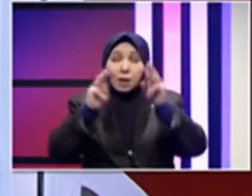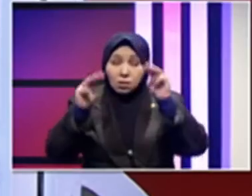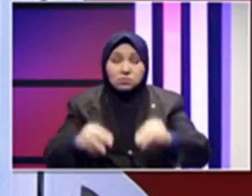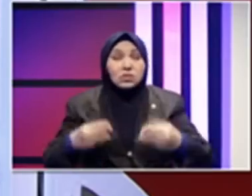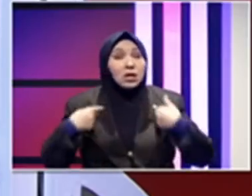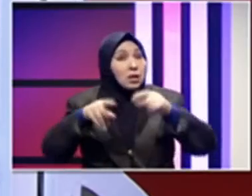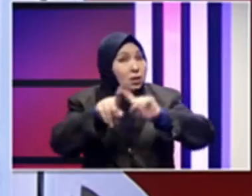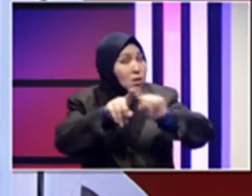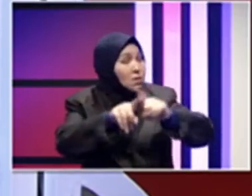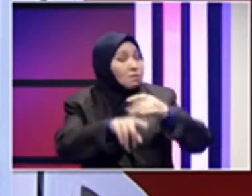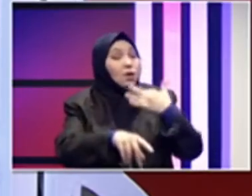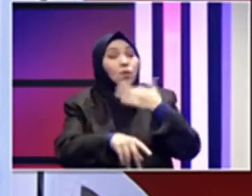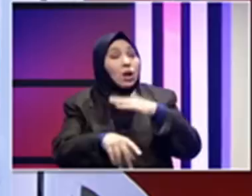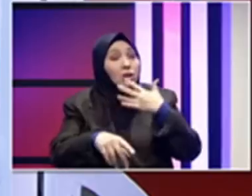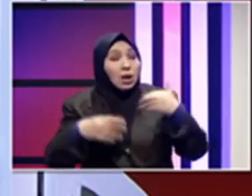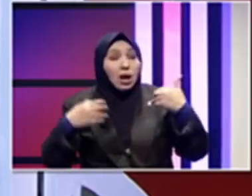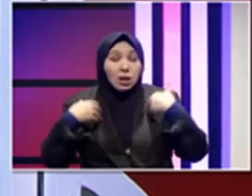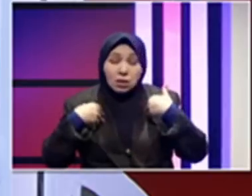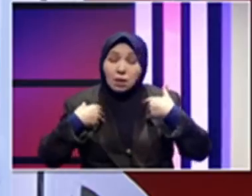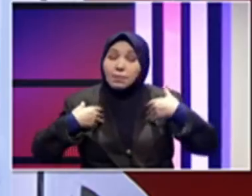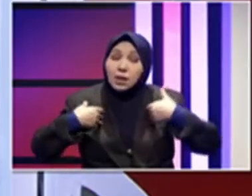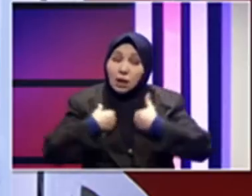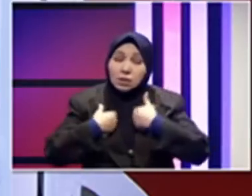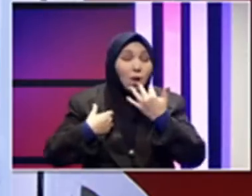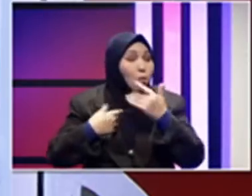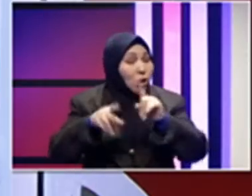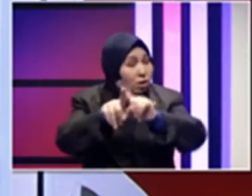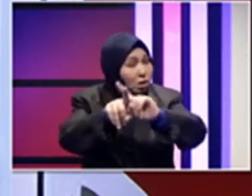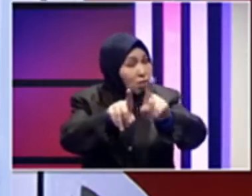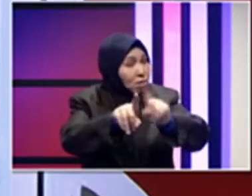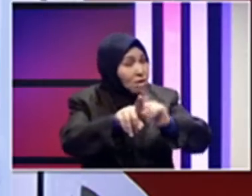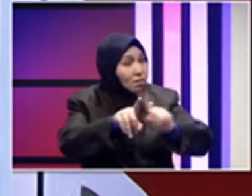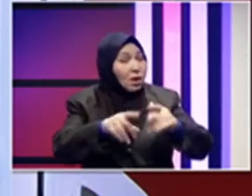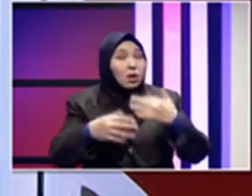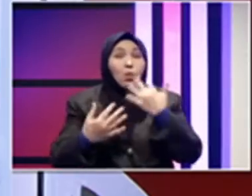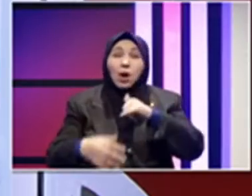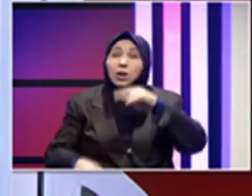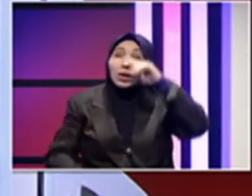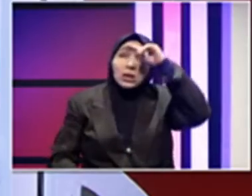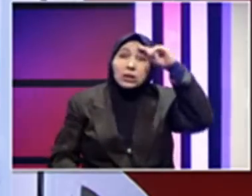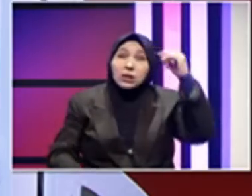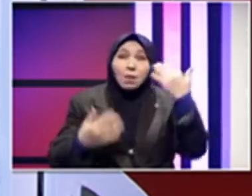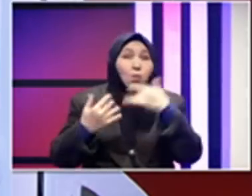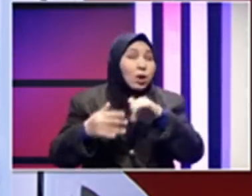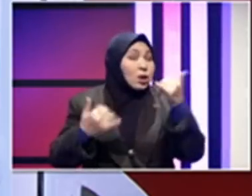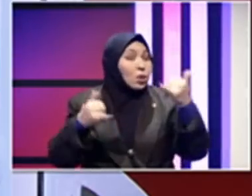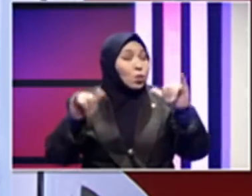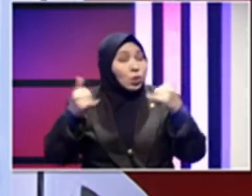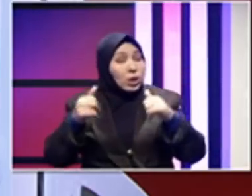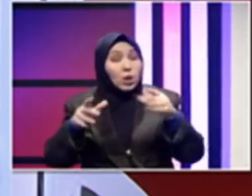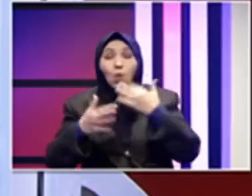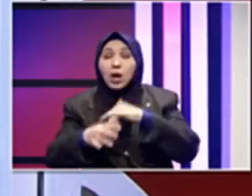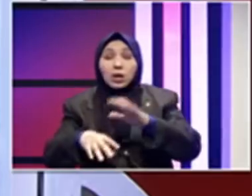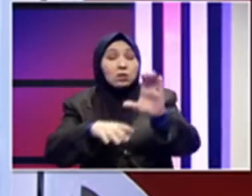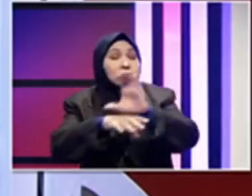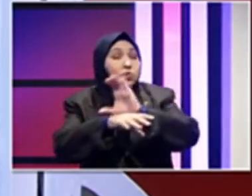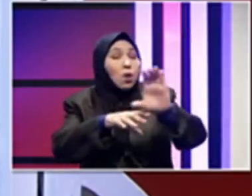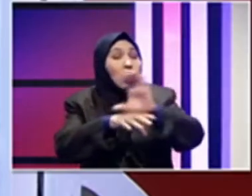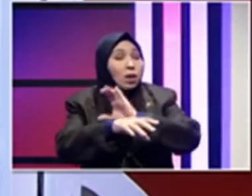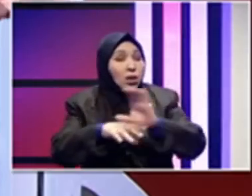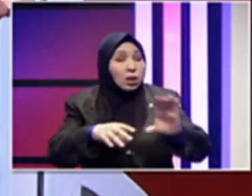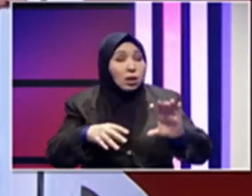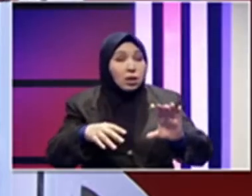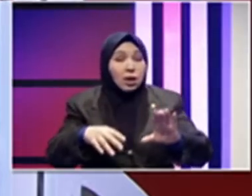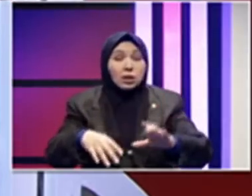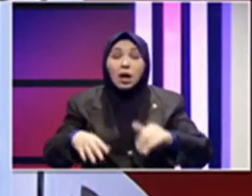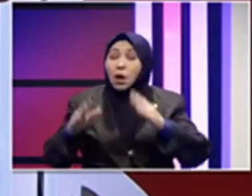pelbagai warna, ya, ada binatang warna macam-macam, kucing warna hitam, warna kuning, warna coklat, macam-macam ada. Betul. Ya, rumah Ustaz ada